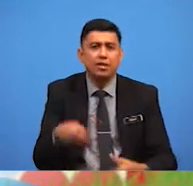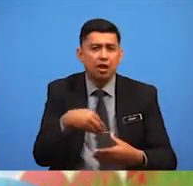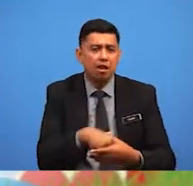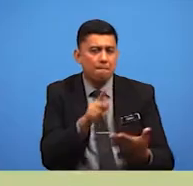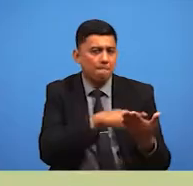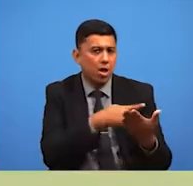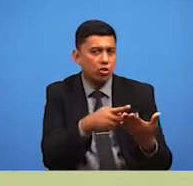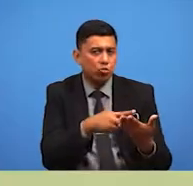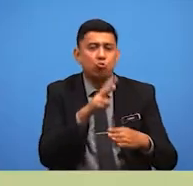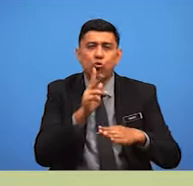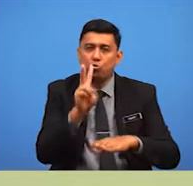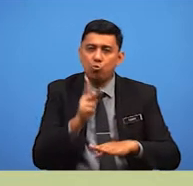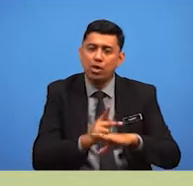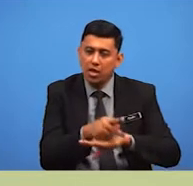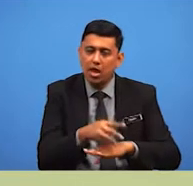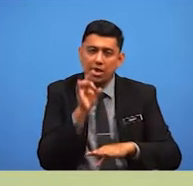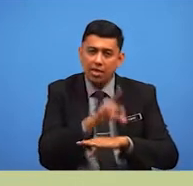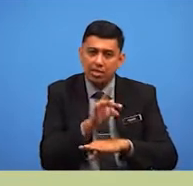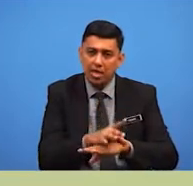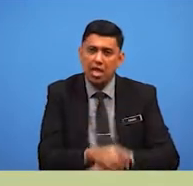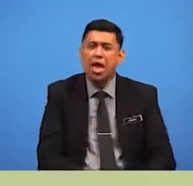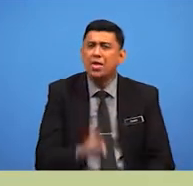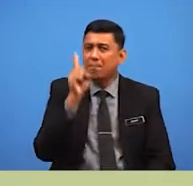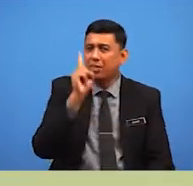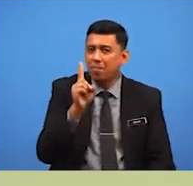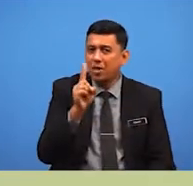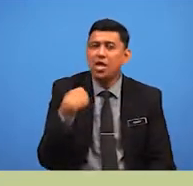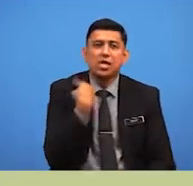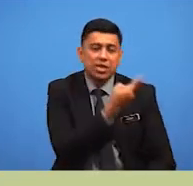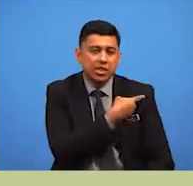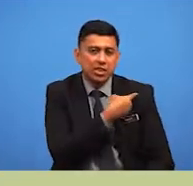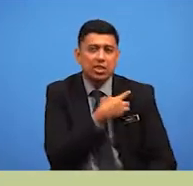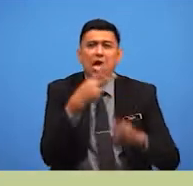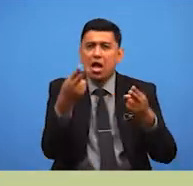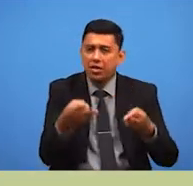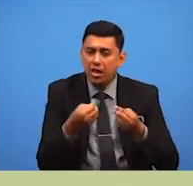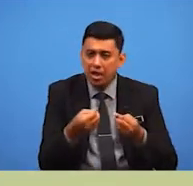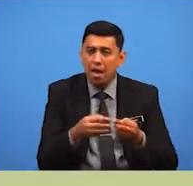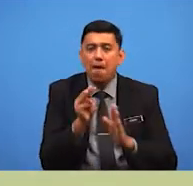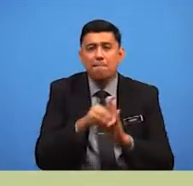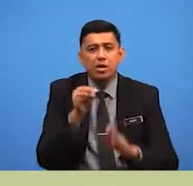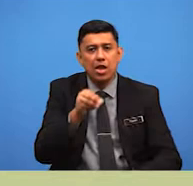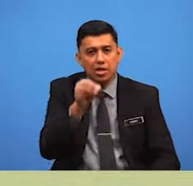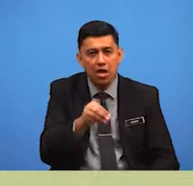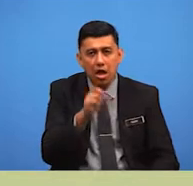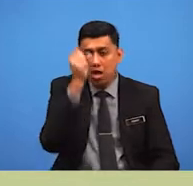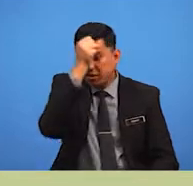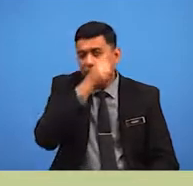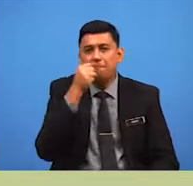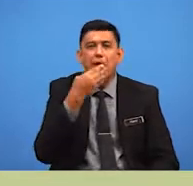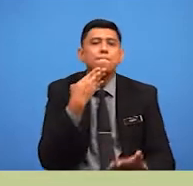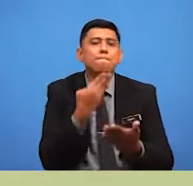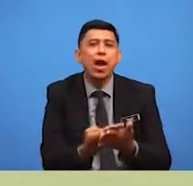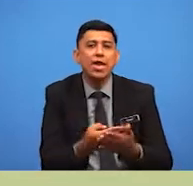nasihat. Pengajaran pertama ialah kita hendaklah menanam sifat baik